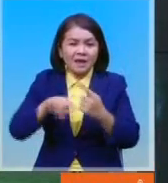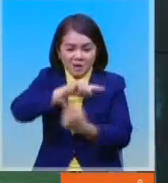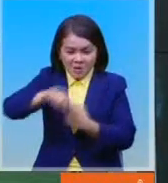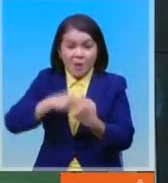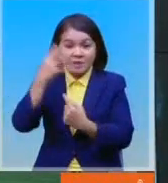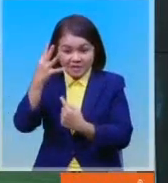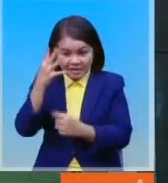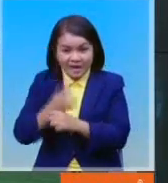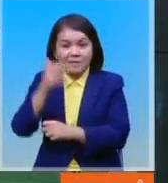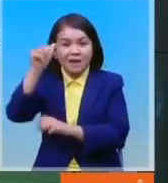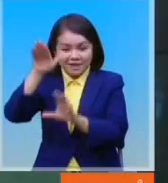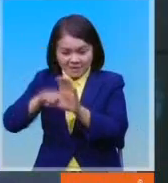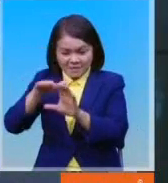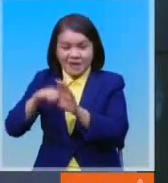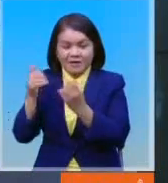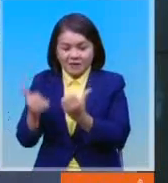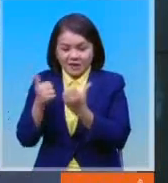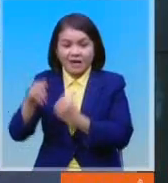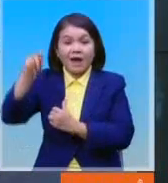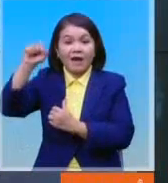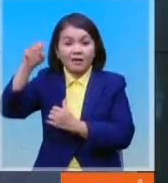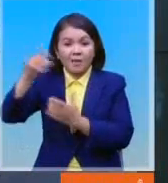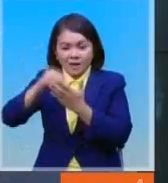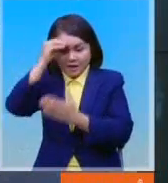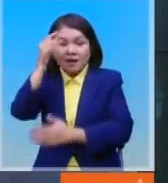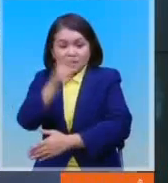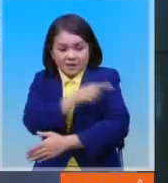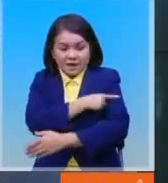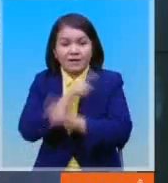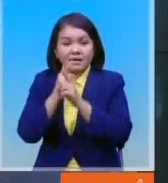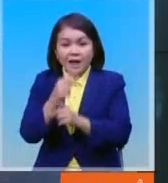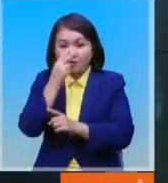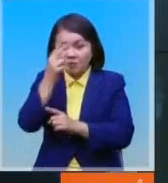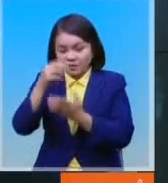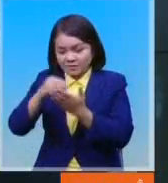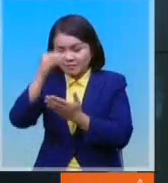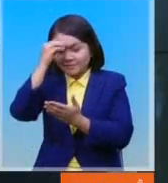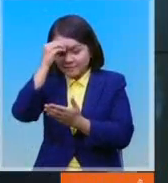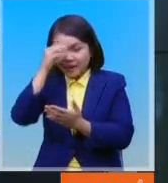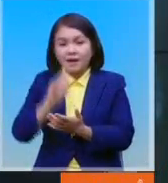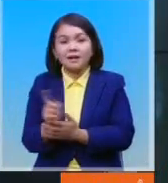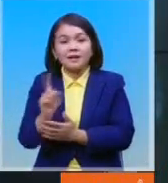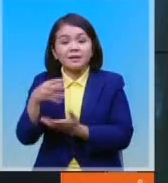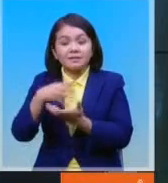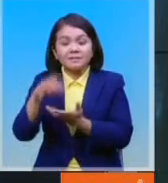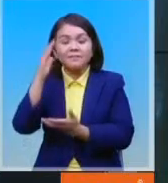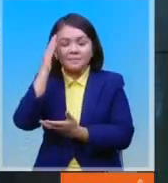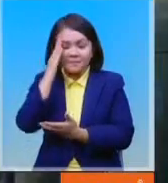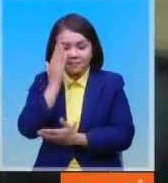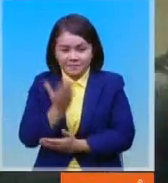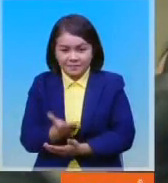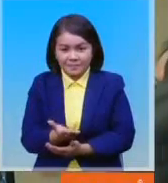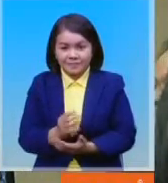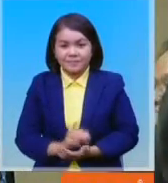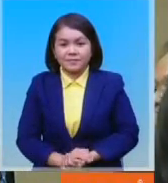ก็รับสมัครวันนี้แหละครับคุณผู้ชมครับติดตามเรื่องราวเกี่ยวข้องกับการศึกษากันหน่อยนะครับวันนี้มีความเคลื่อนไหวสำคัญออกมาครับโด